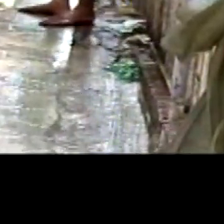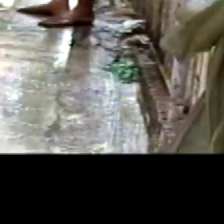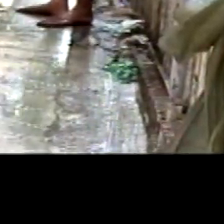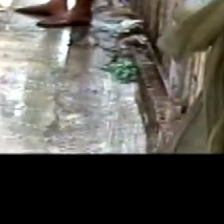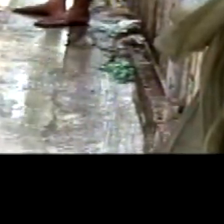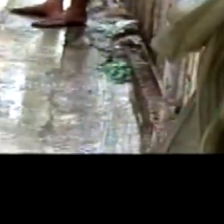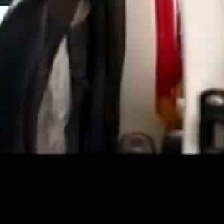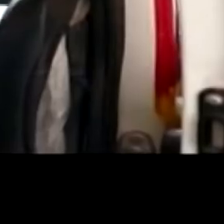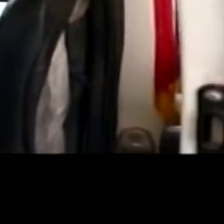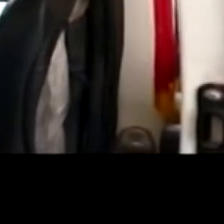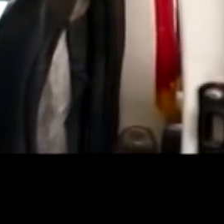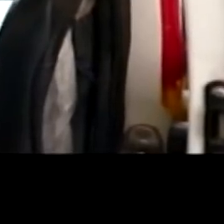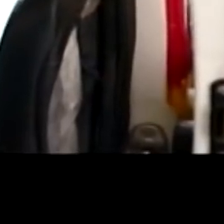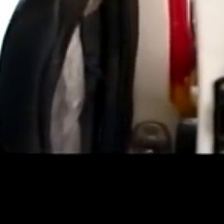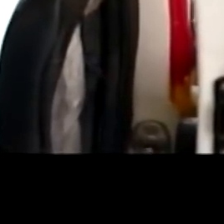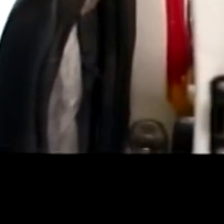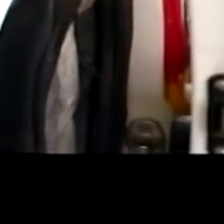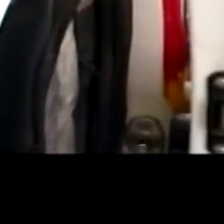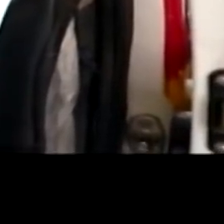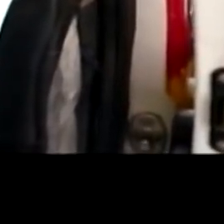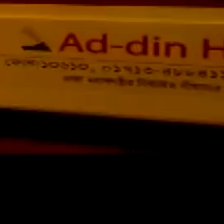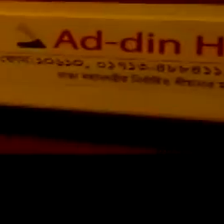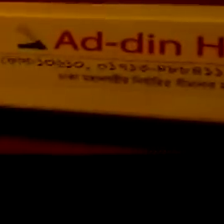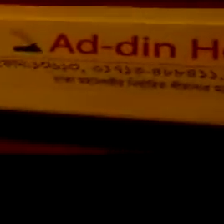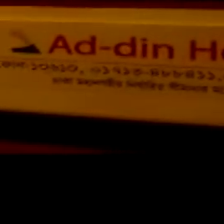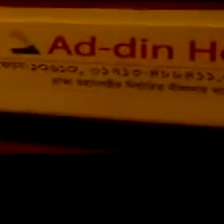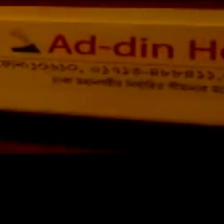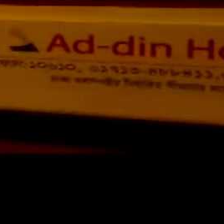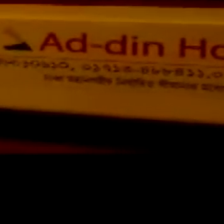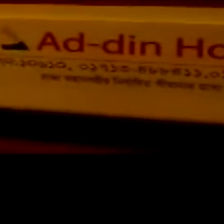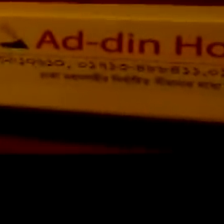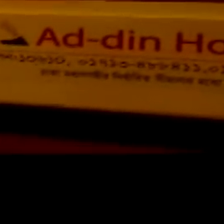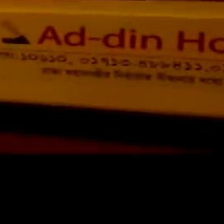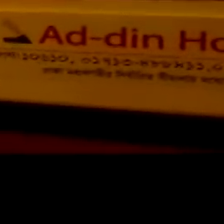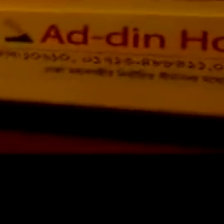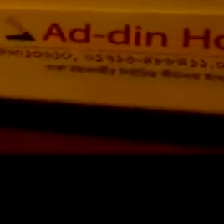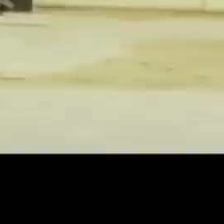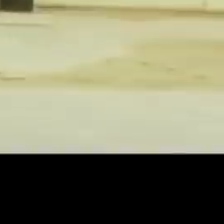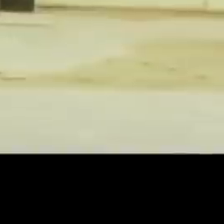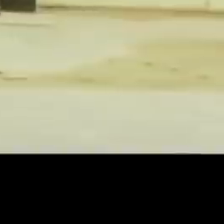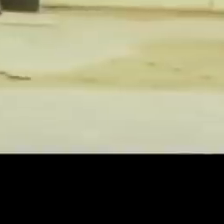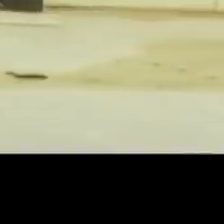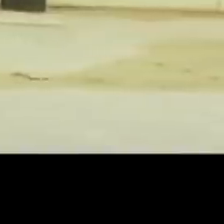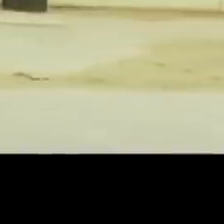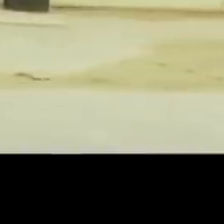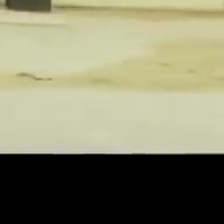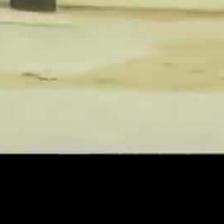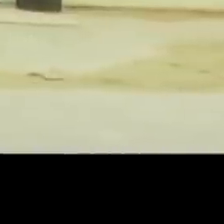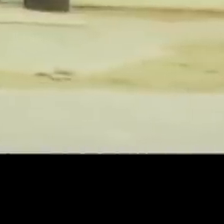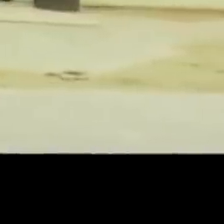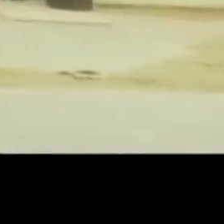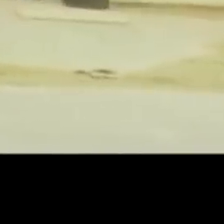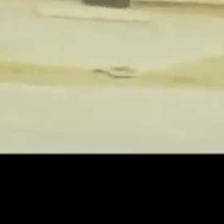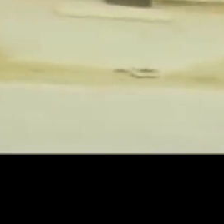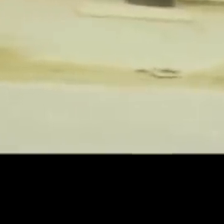পরে জীবাণুনাশক স্প্রে দিয়ে গাড়ির ভেতর জীবাণুমুক্ত করা ছাড়াও প্রতি অ্যাম্বুলেন্সে রয়েছে অক্সিজেন ব্যবস্থা।